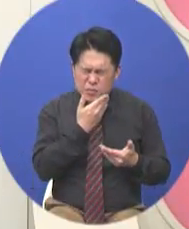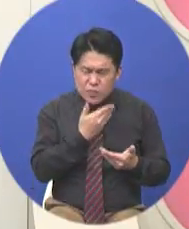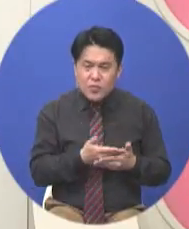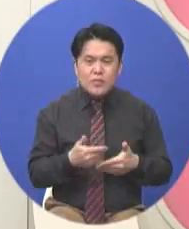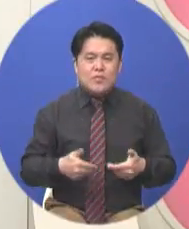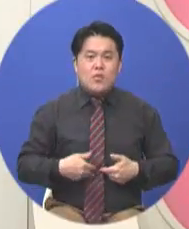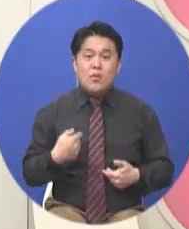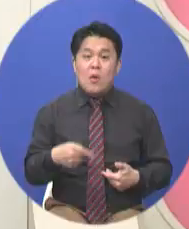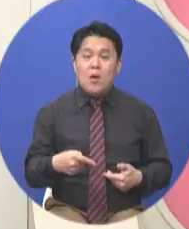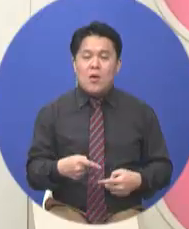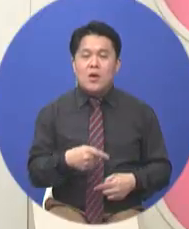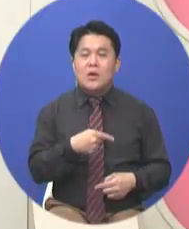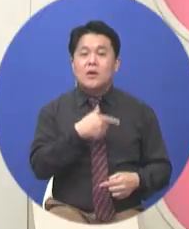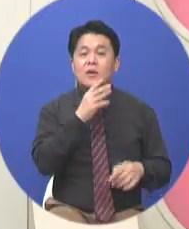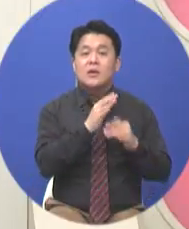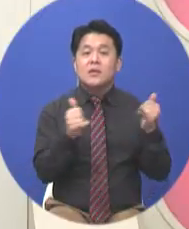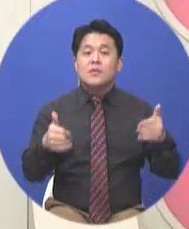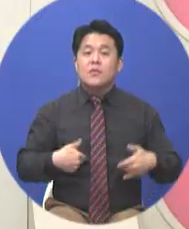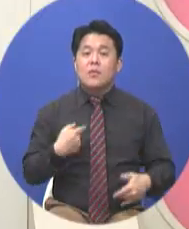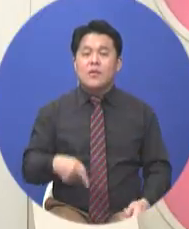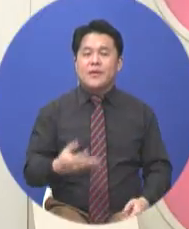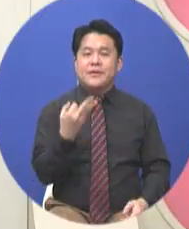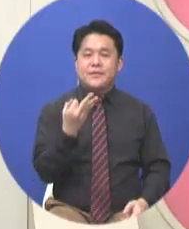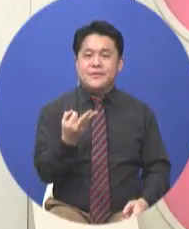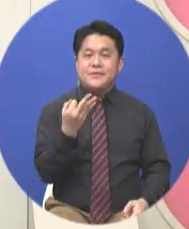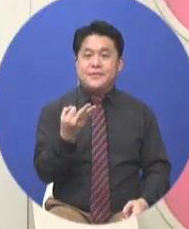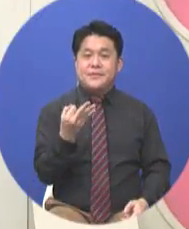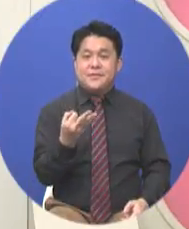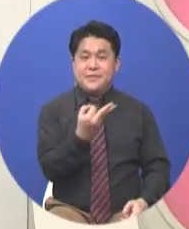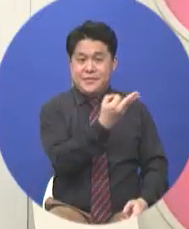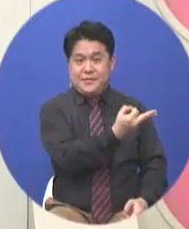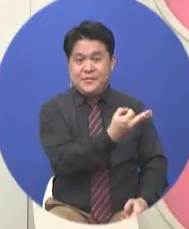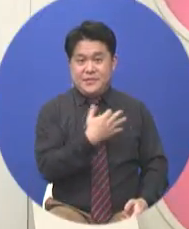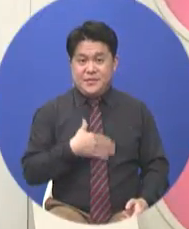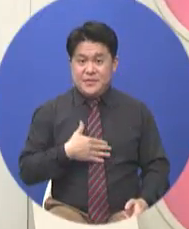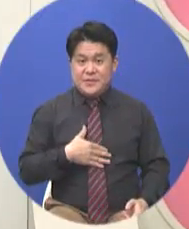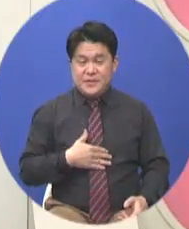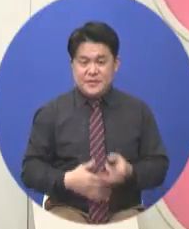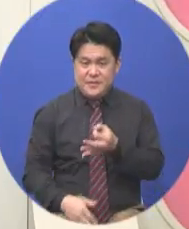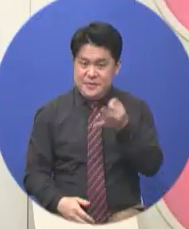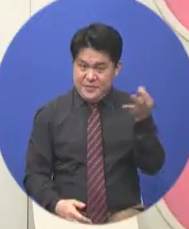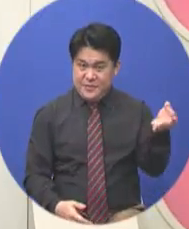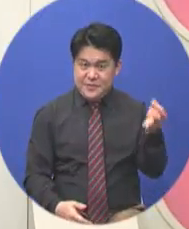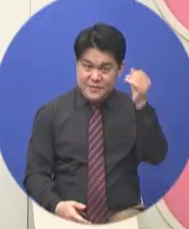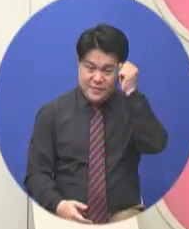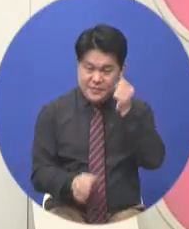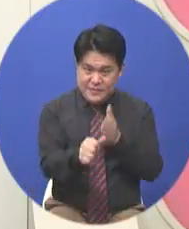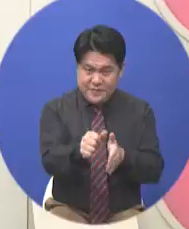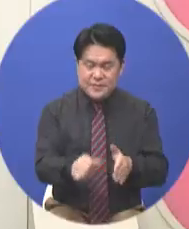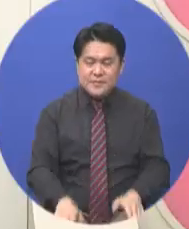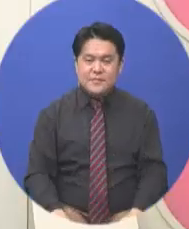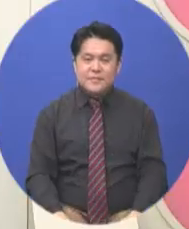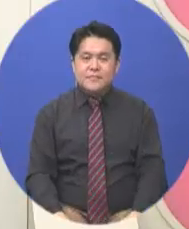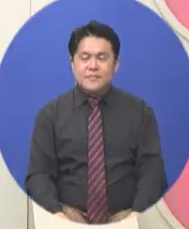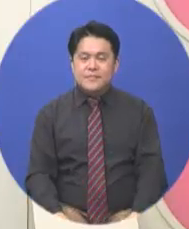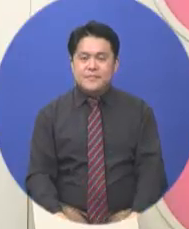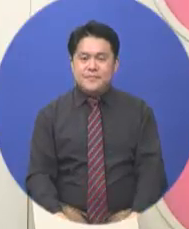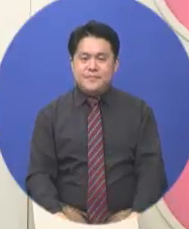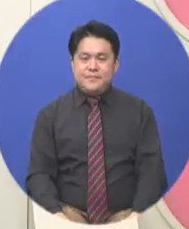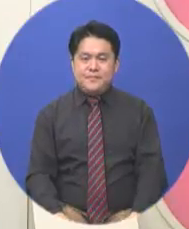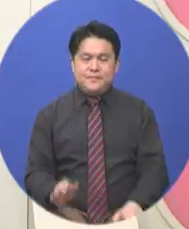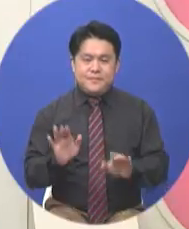어른들이 연세 드셔서 필요한 것은 용돈입니다. 돈이에요. 용돈 드리는 거 잊지 마시고요.